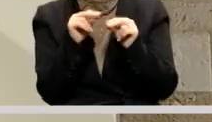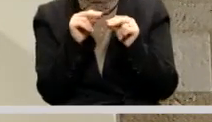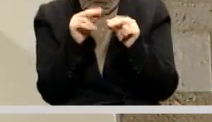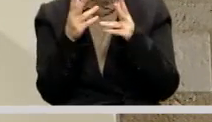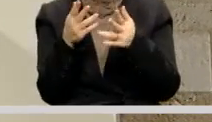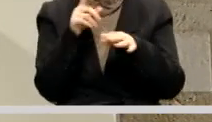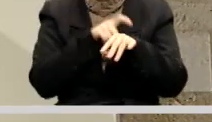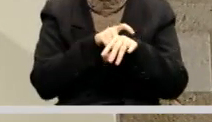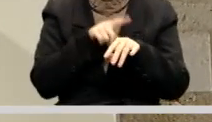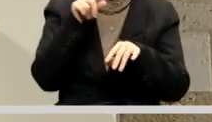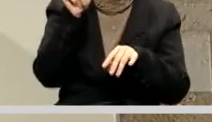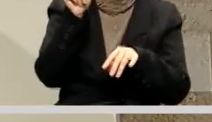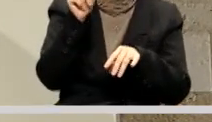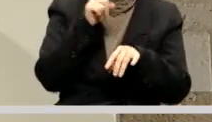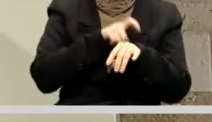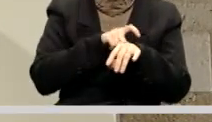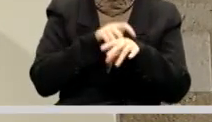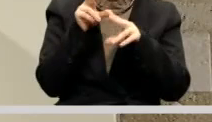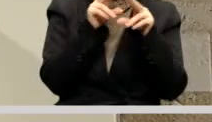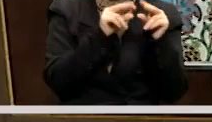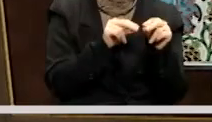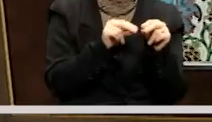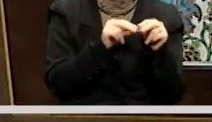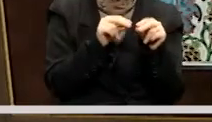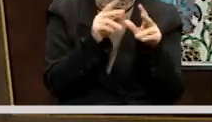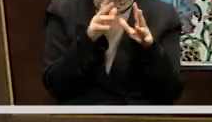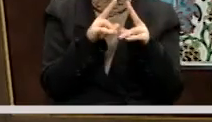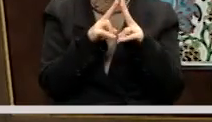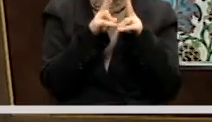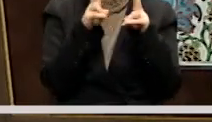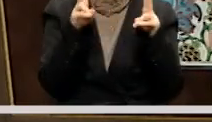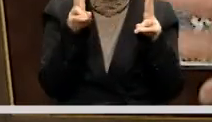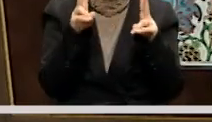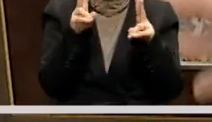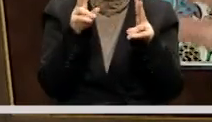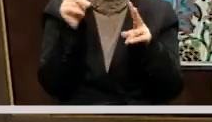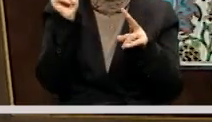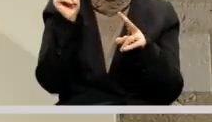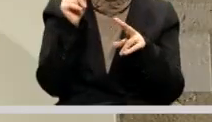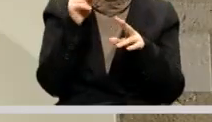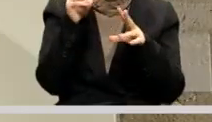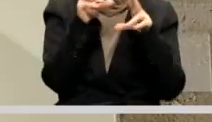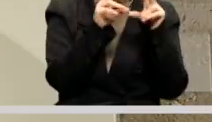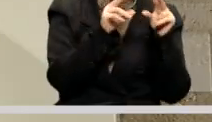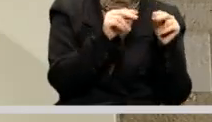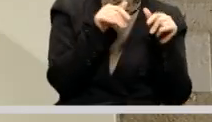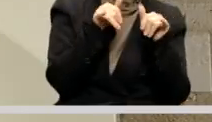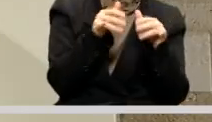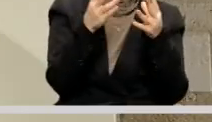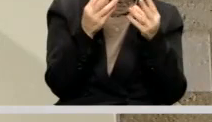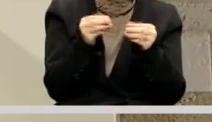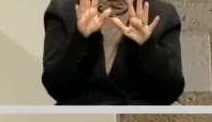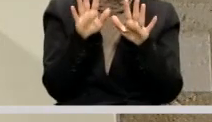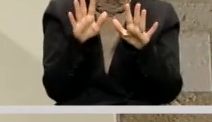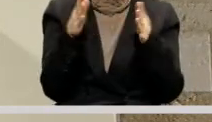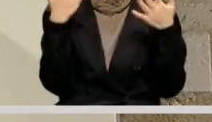1,5 saatlik uykusu gündüzün belki yarım saatine tekabül etse de o karanlıkta salgılanan hormonlar, biyolojik olarak